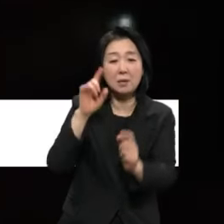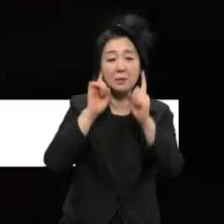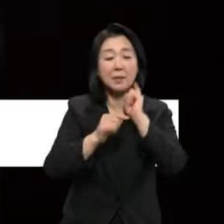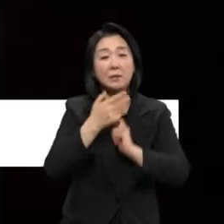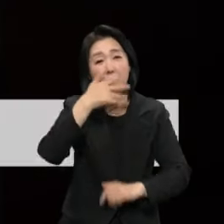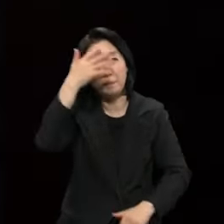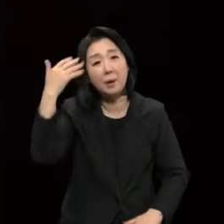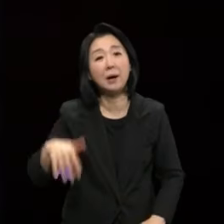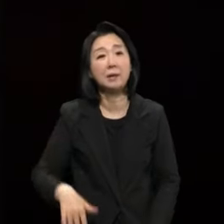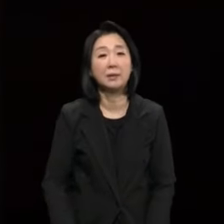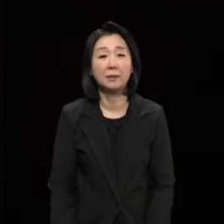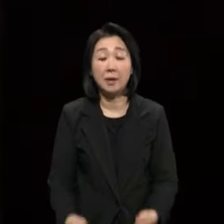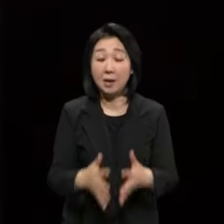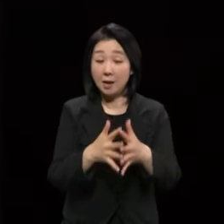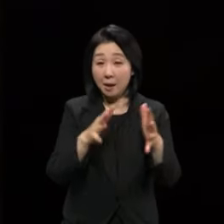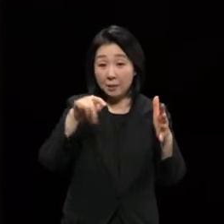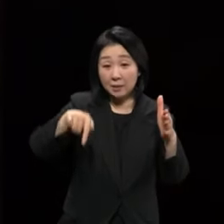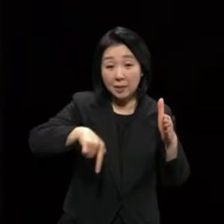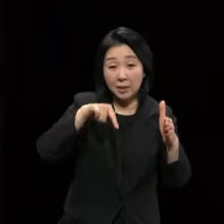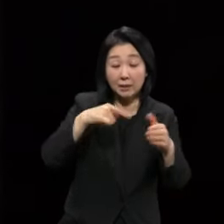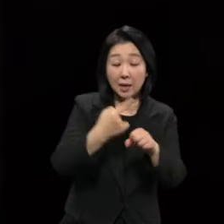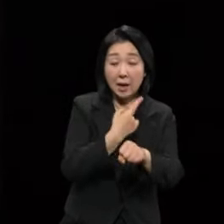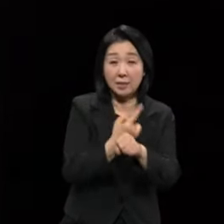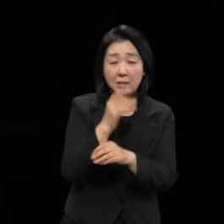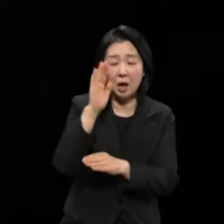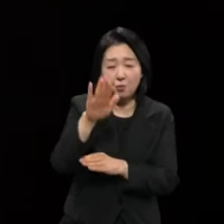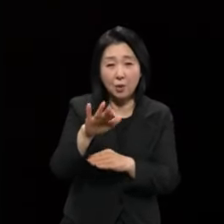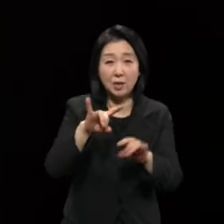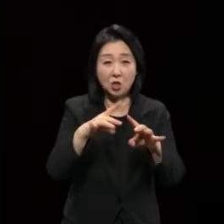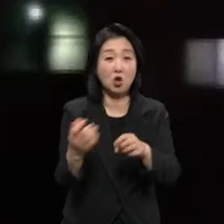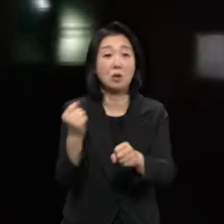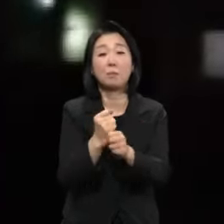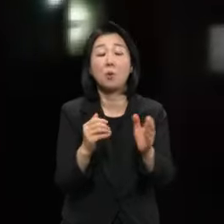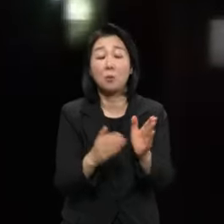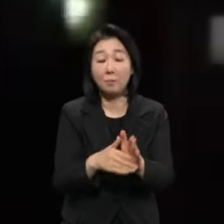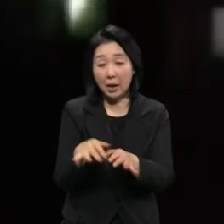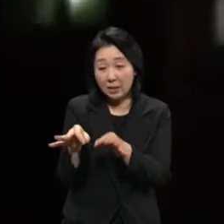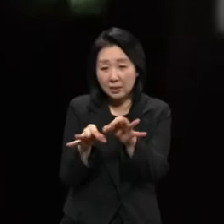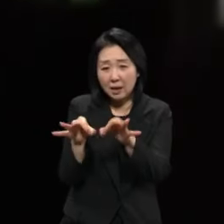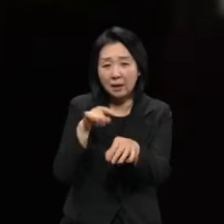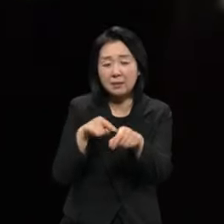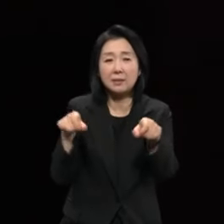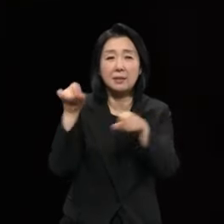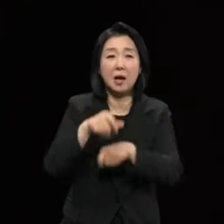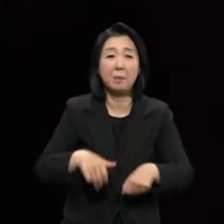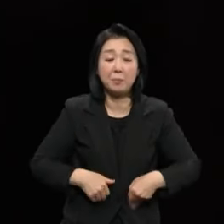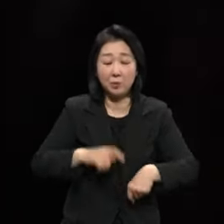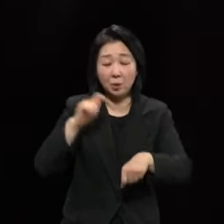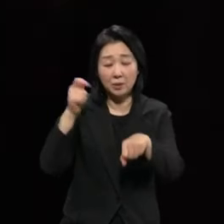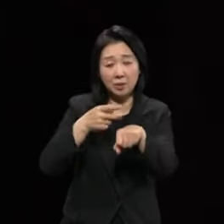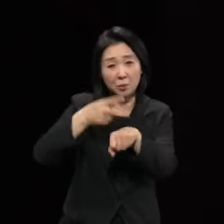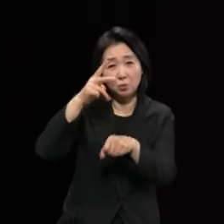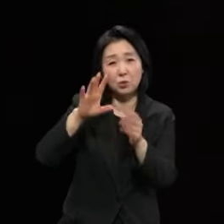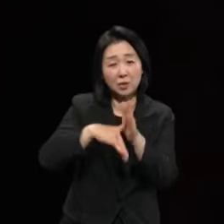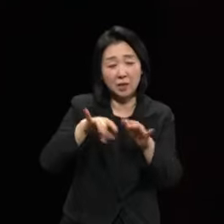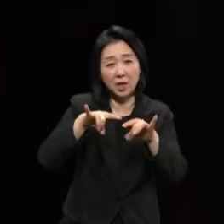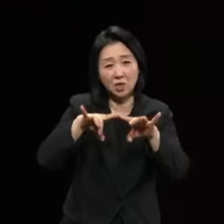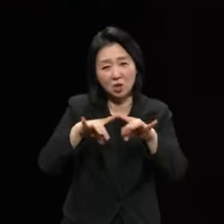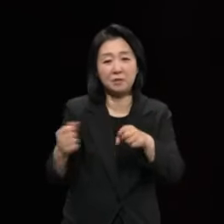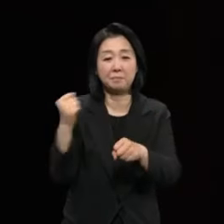않았습니다. 아파트 단지는 1시간쯤 지나 복구됐고 상가는 시간이 더 걸려 새벽 2시쯤 전기